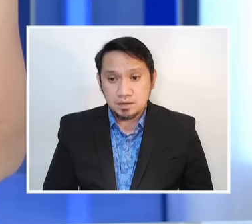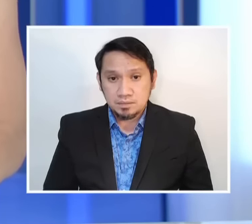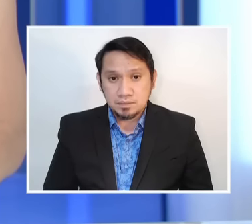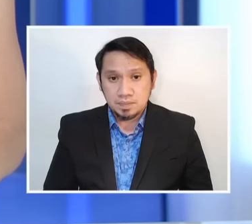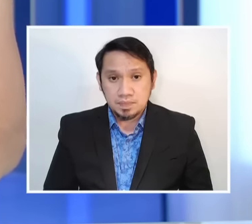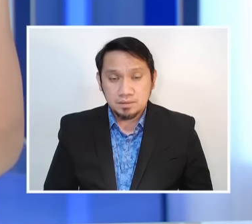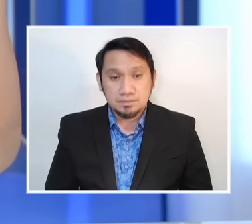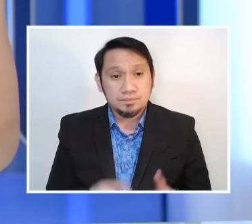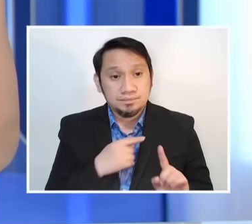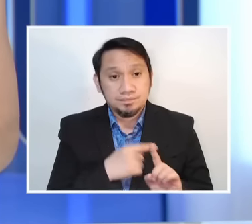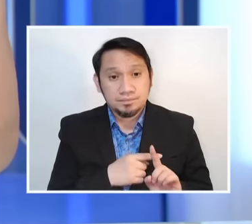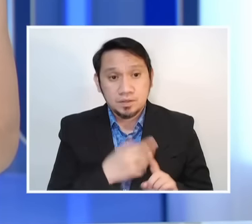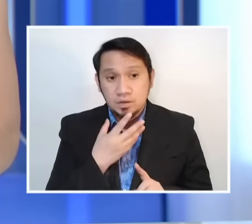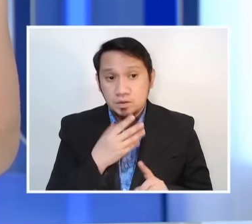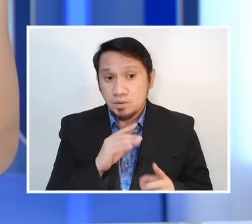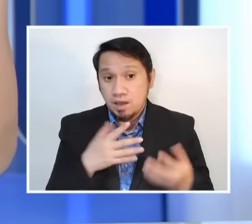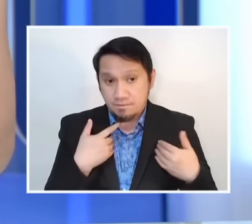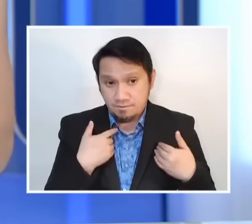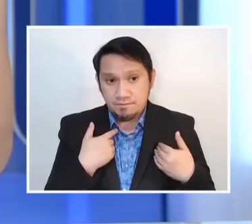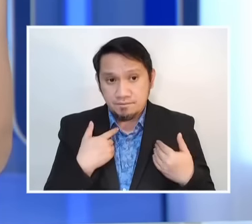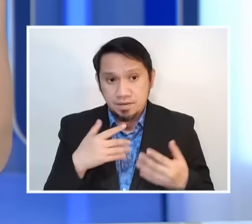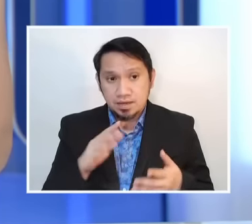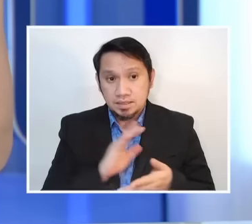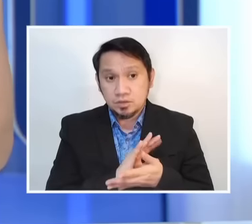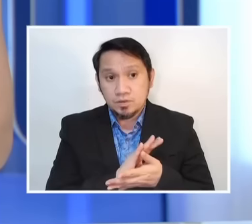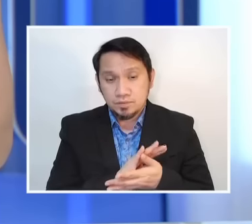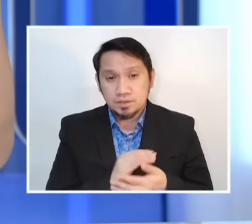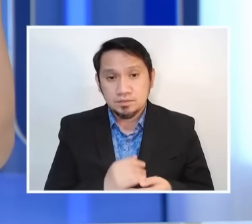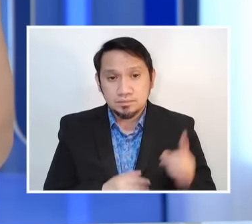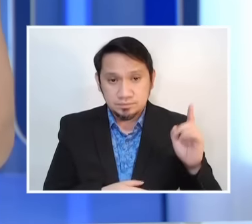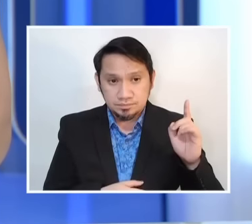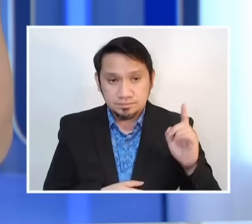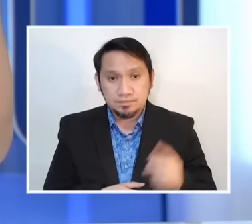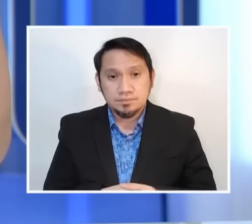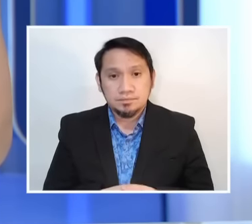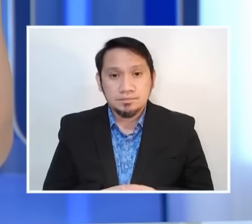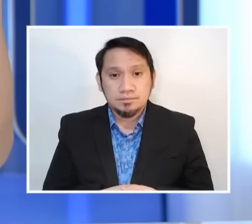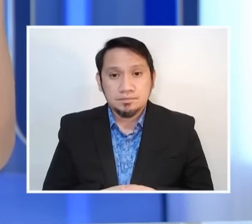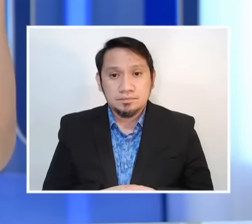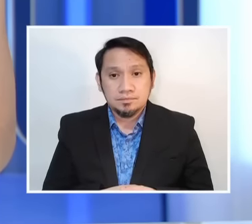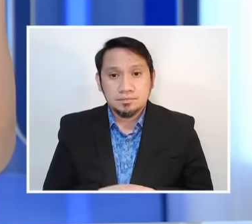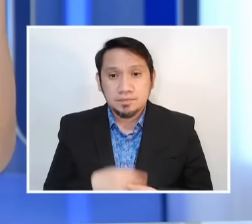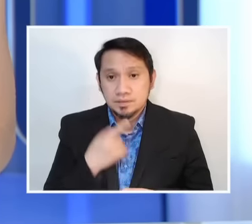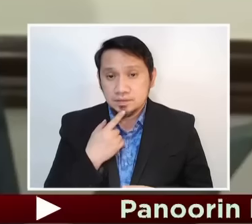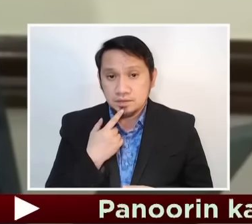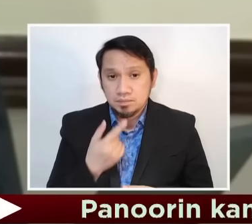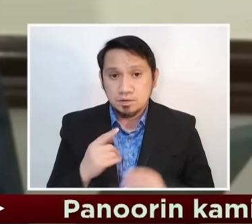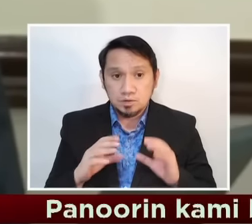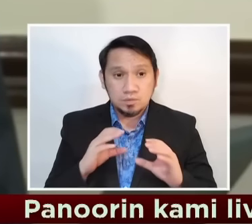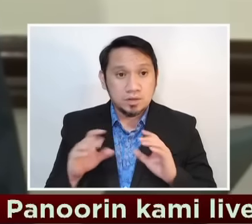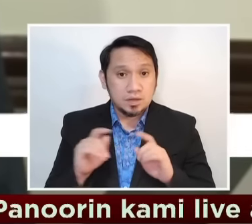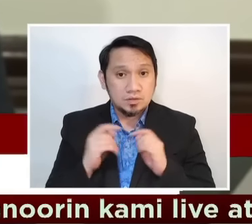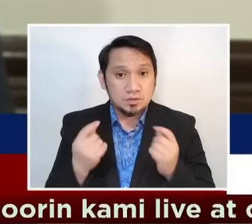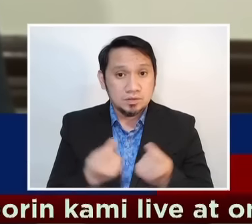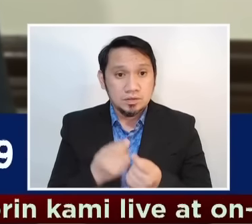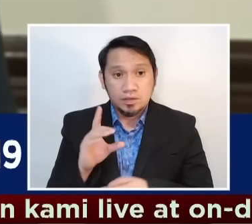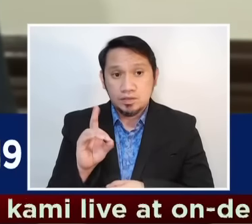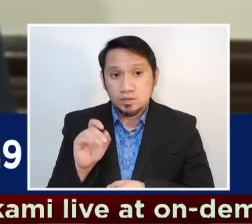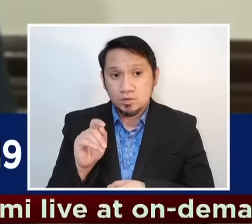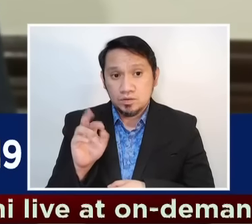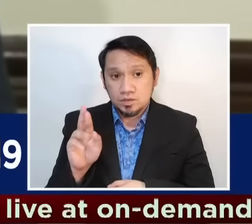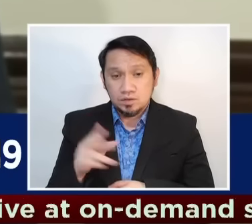Nagpositibo po sa COVID-19 si Transportation Secretary Jaime Bautista. Ayon sa communications team ng DOTR,